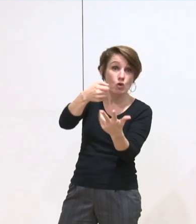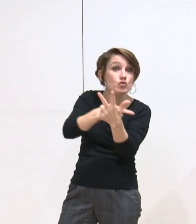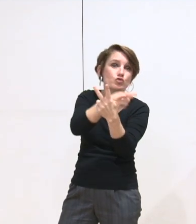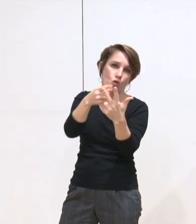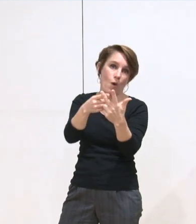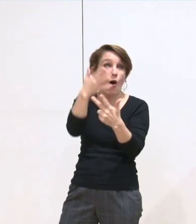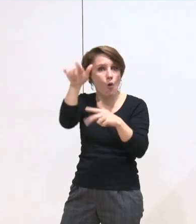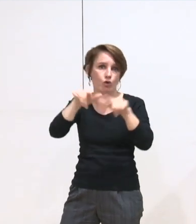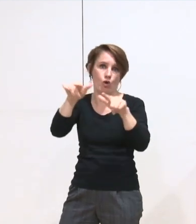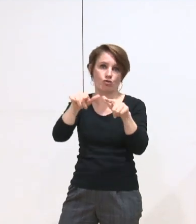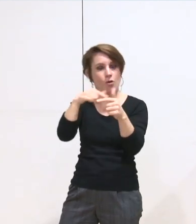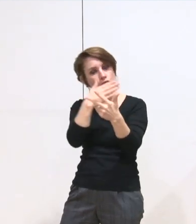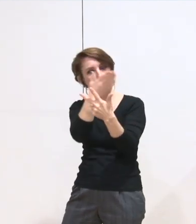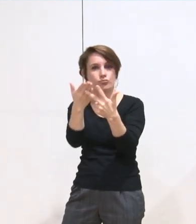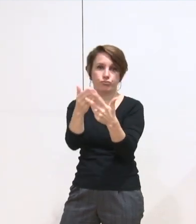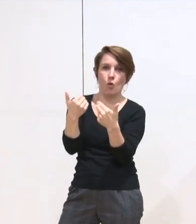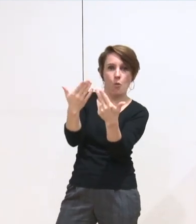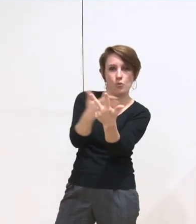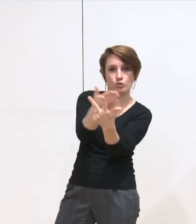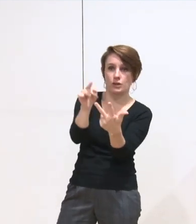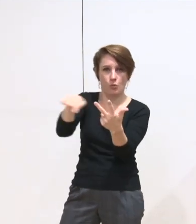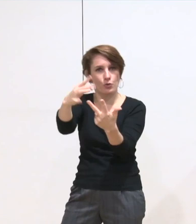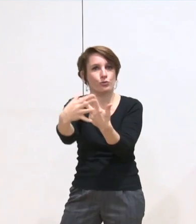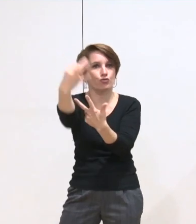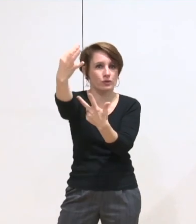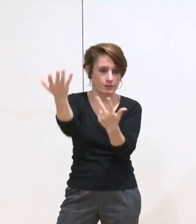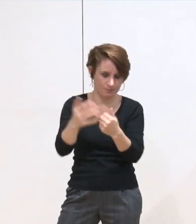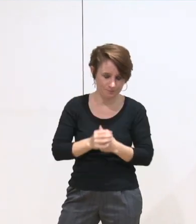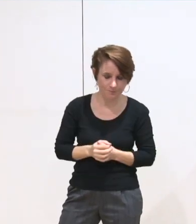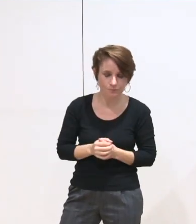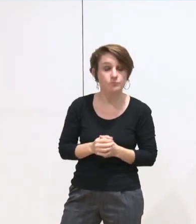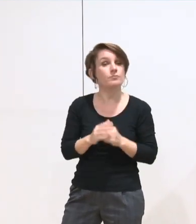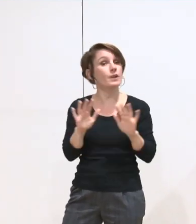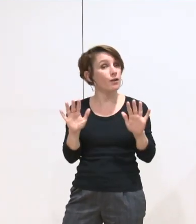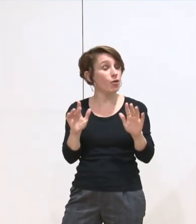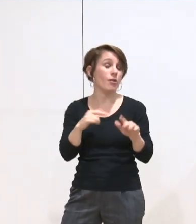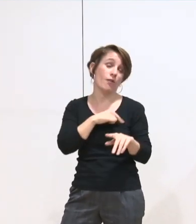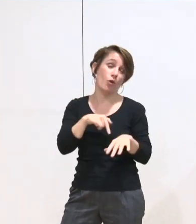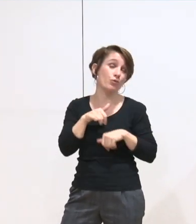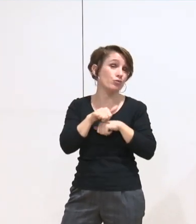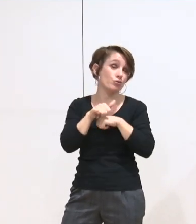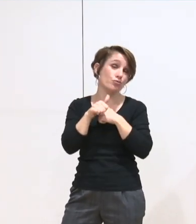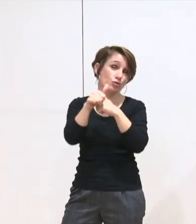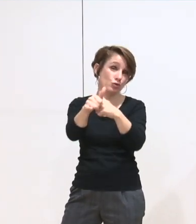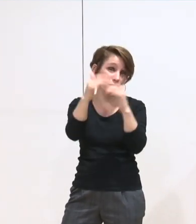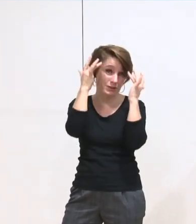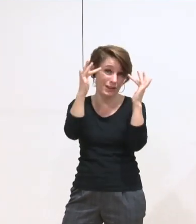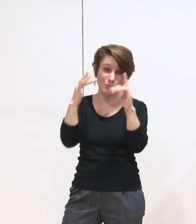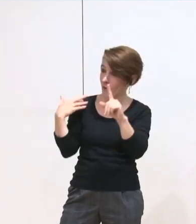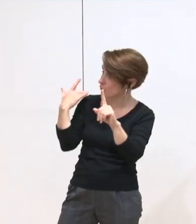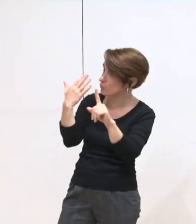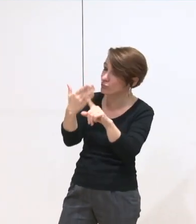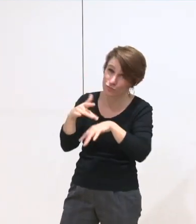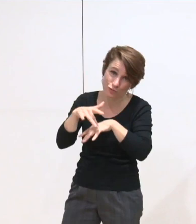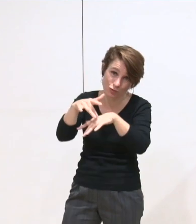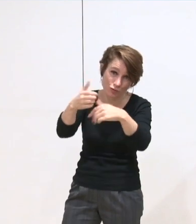le cadre légal. Mais en même temps, nous appuyons aussi sur les expériences passées, il est apparu qu'il fallait